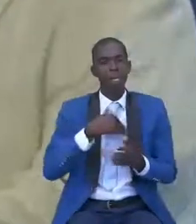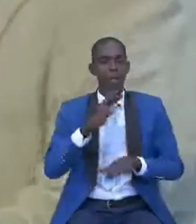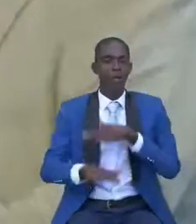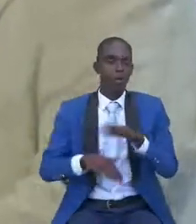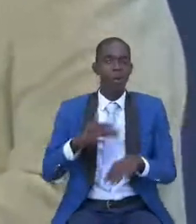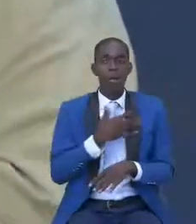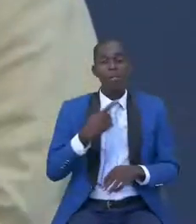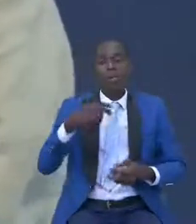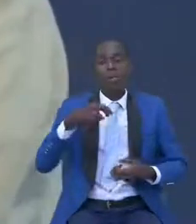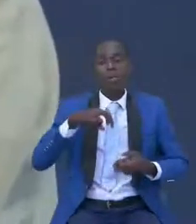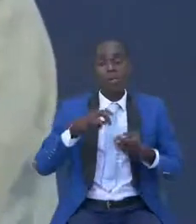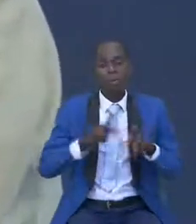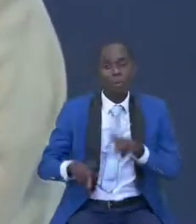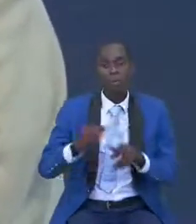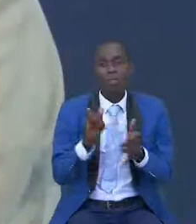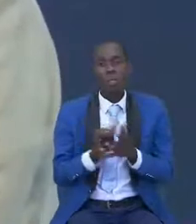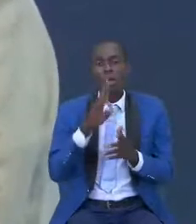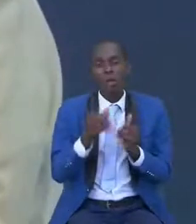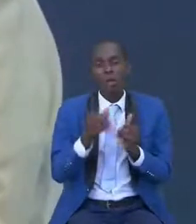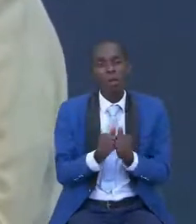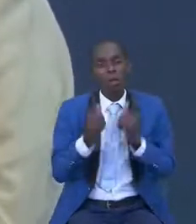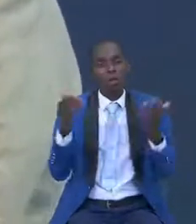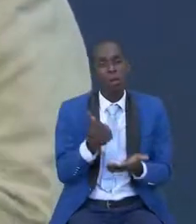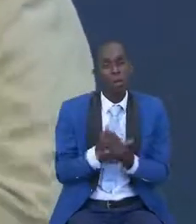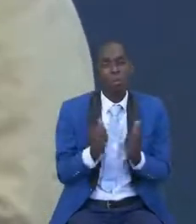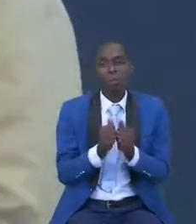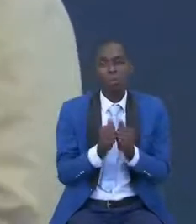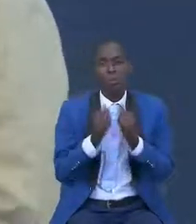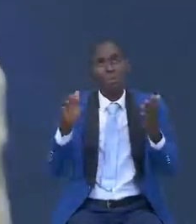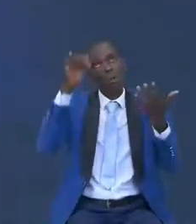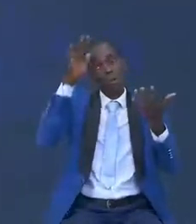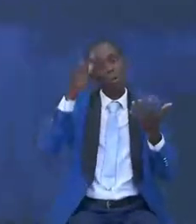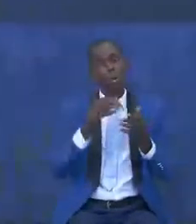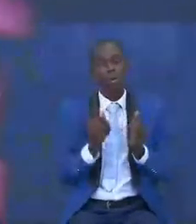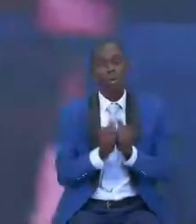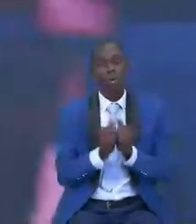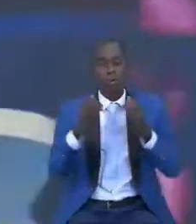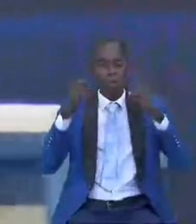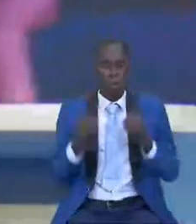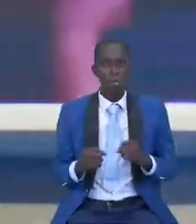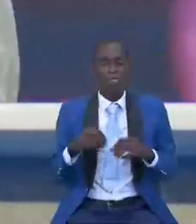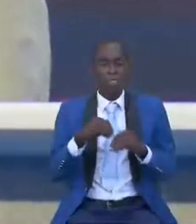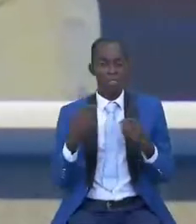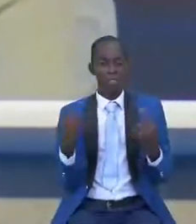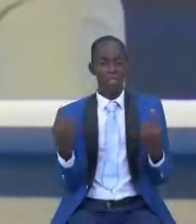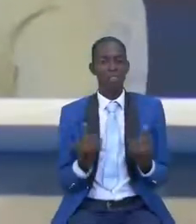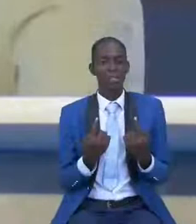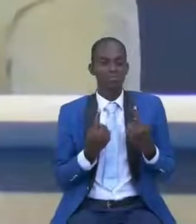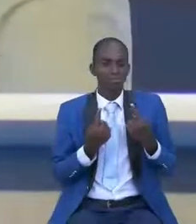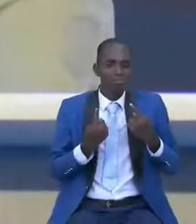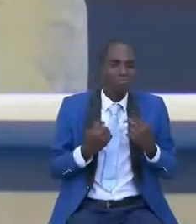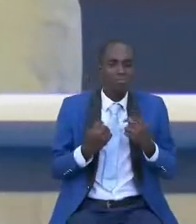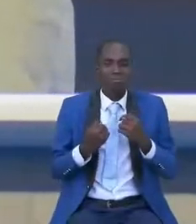Les paralytiques vont se lever, marcher. Et ceux qui sont désespérés,